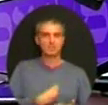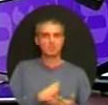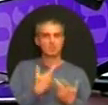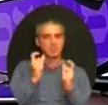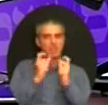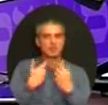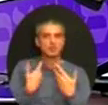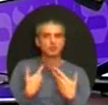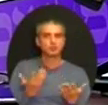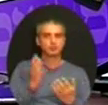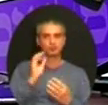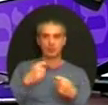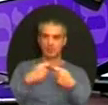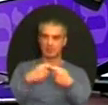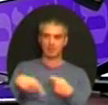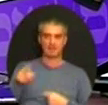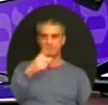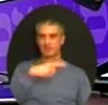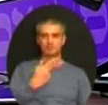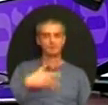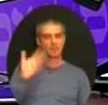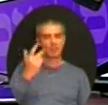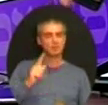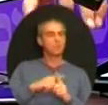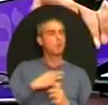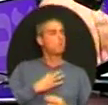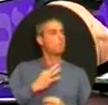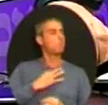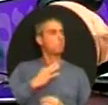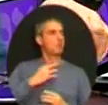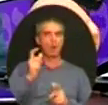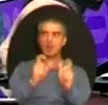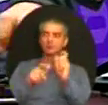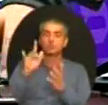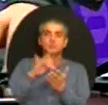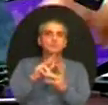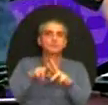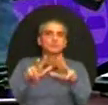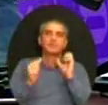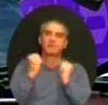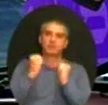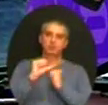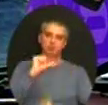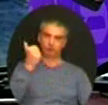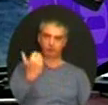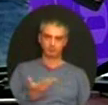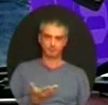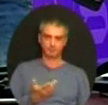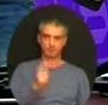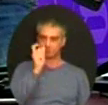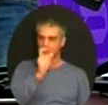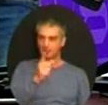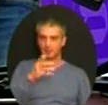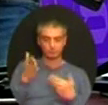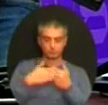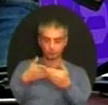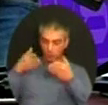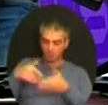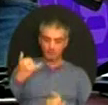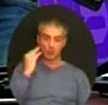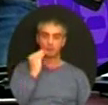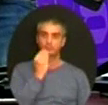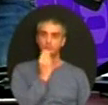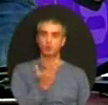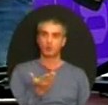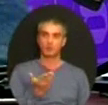האנושיות של החברים, להיות אטומים לאנשים הנמצאים ברגעים הקשים ביותר. אדם שקובר את אשתו היום